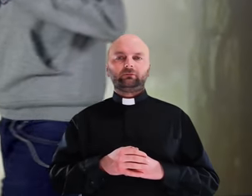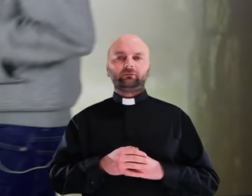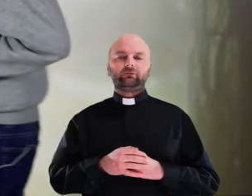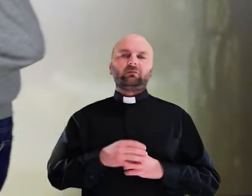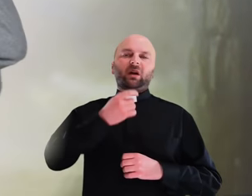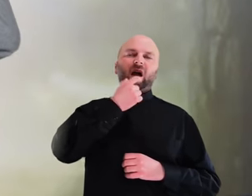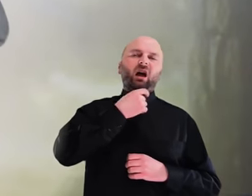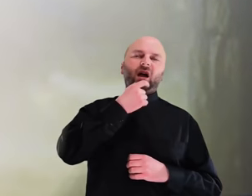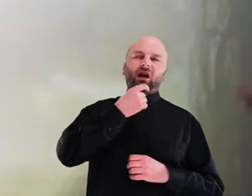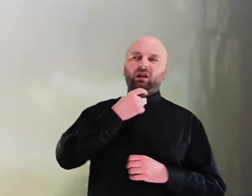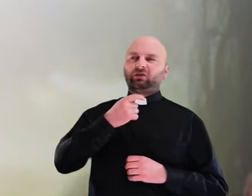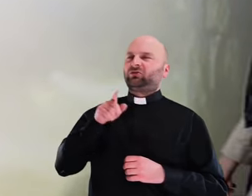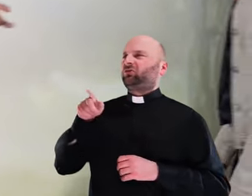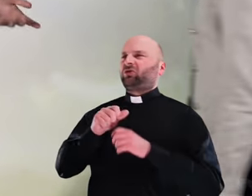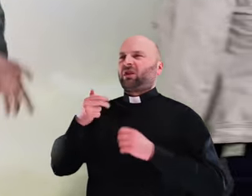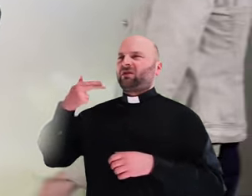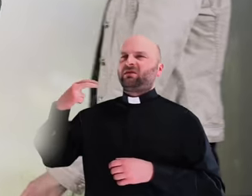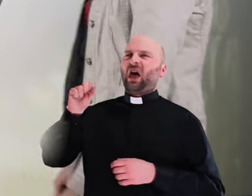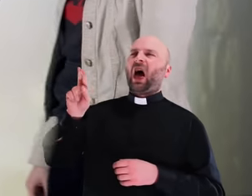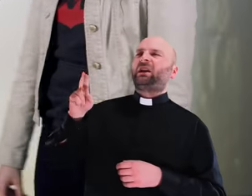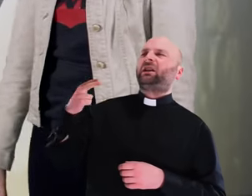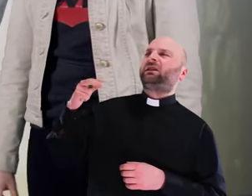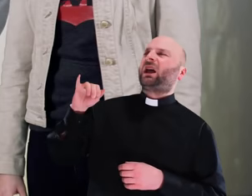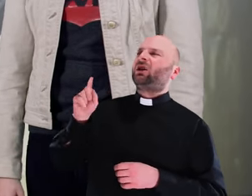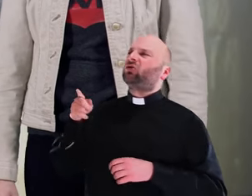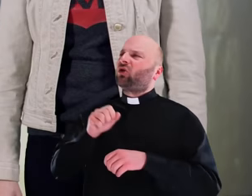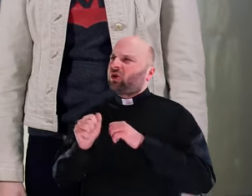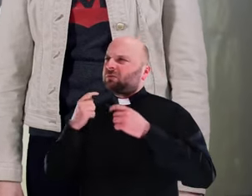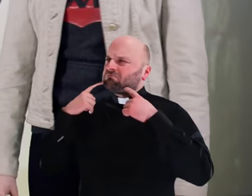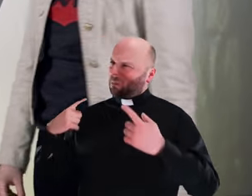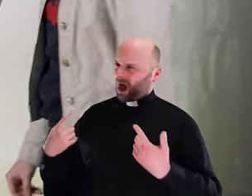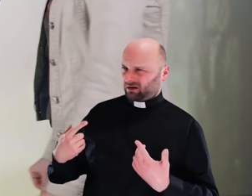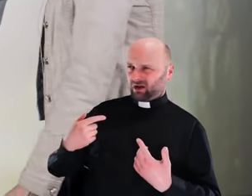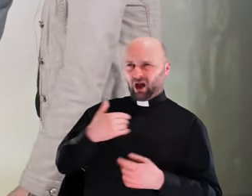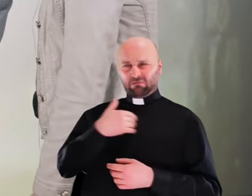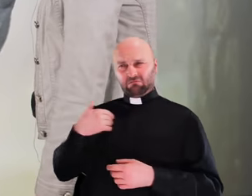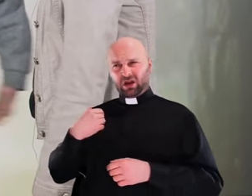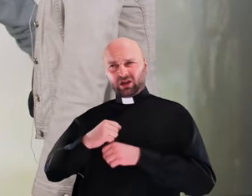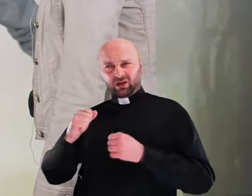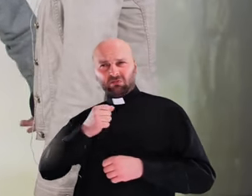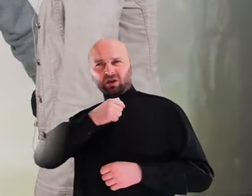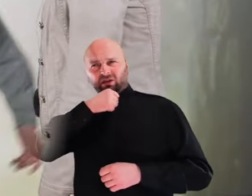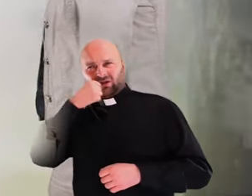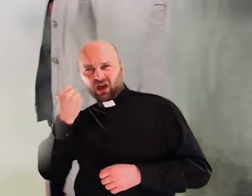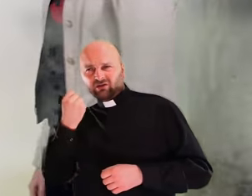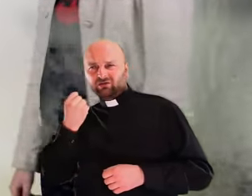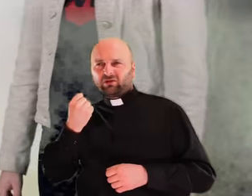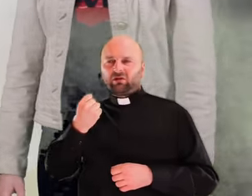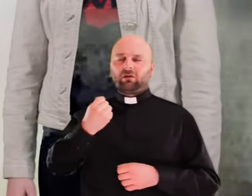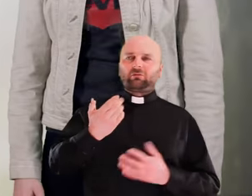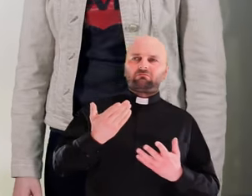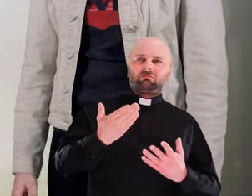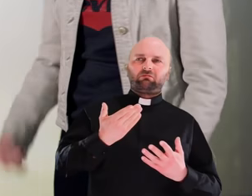Przecież ta cała Narnia to jakaś bajka. A my już jesteśmy o rok starsi, coraz bardziej z nich